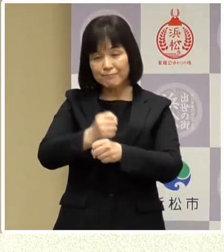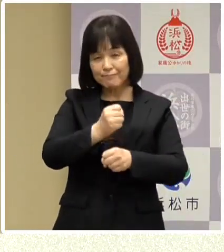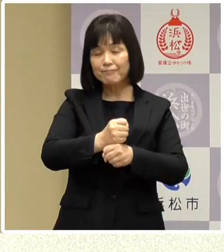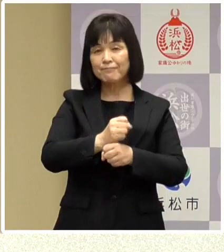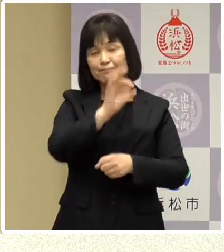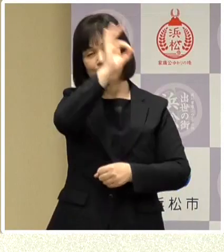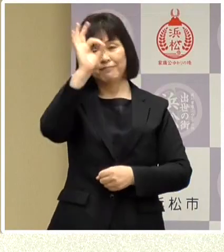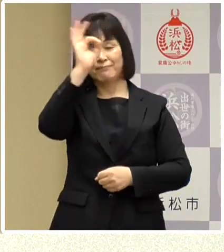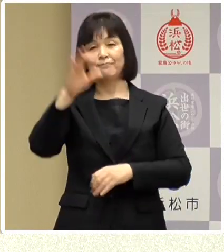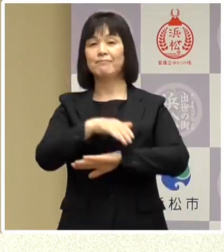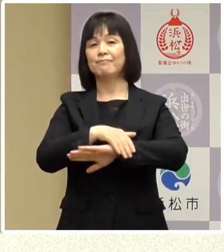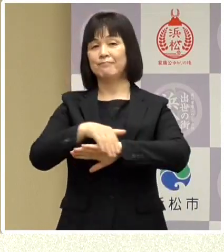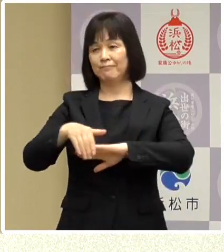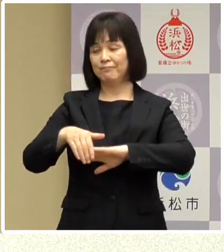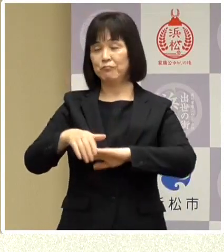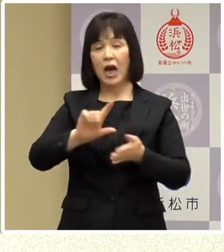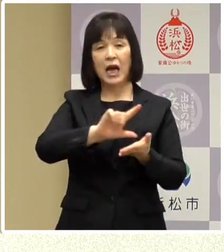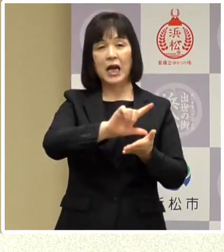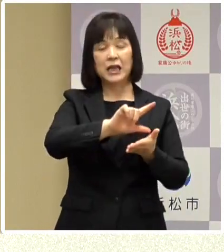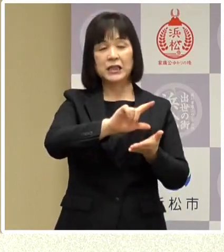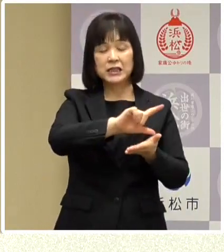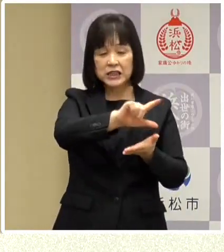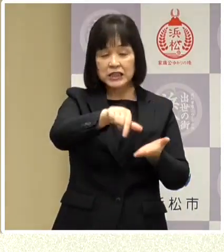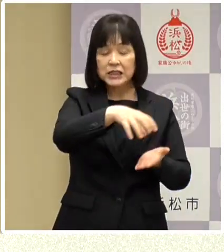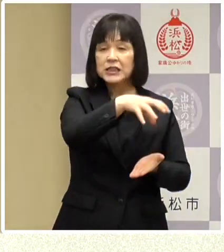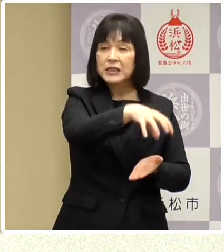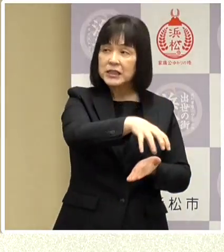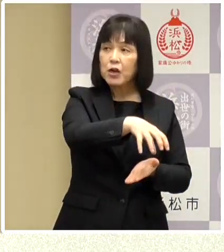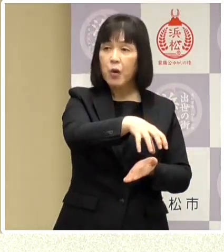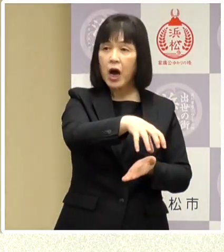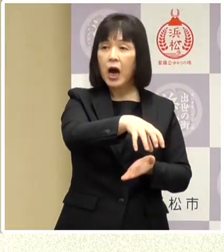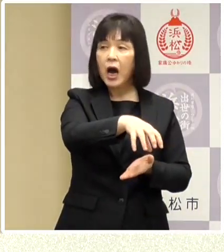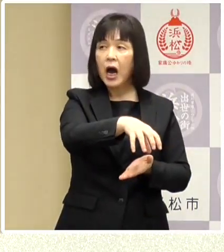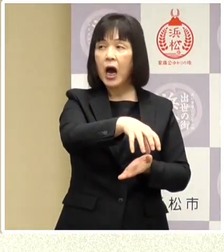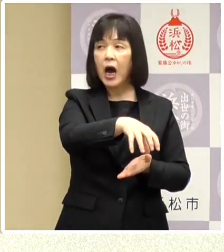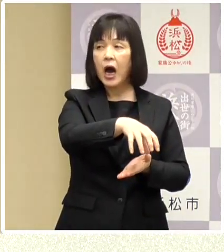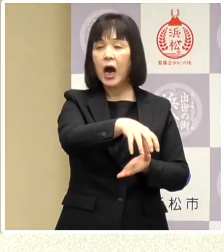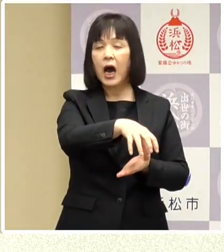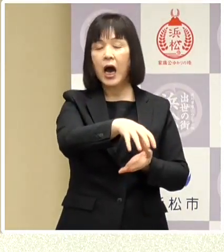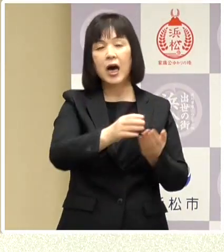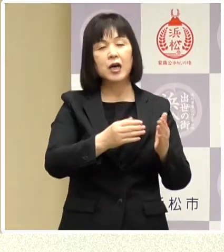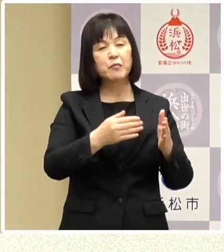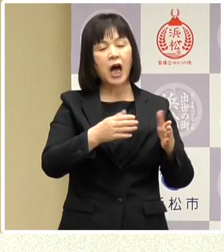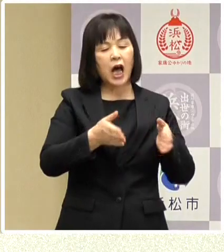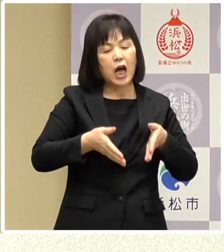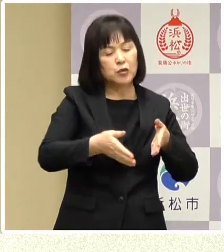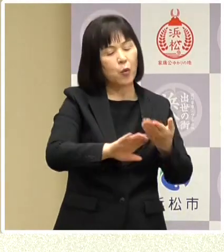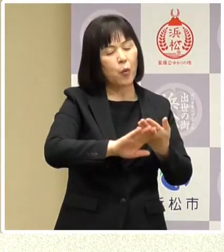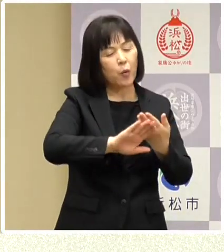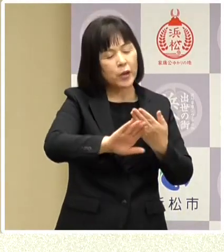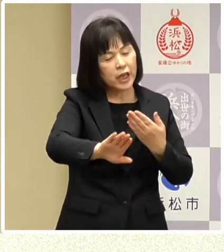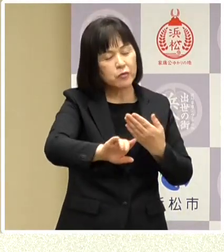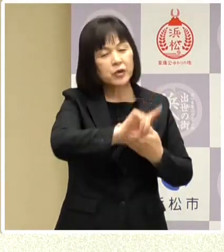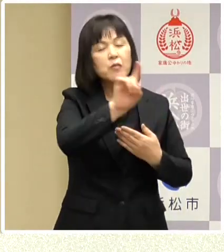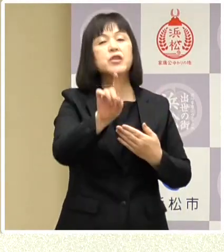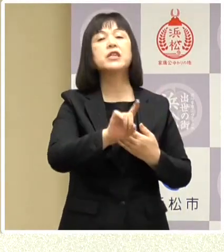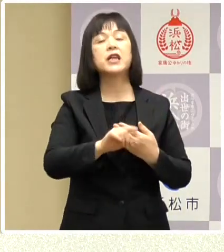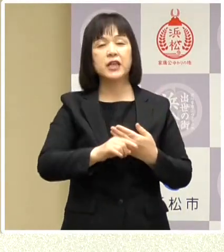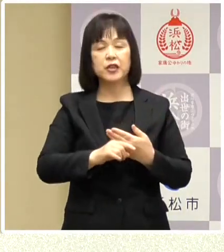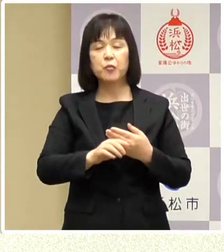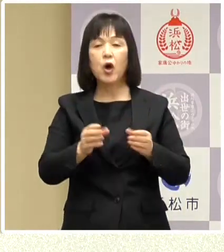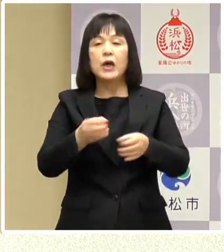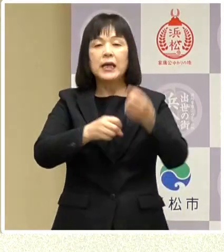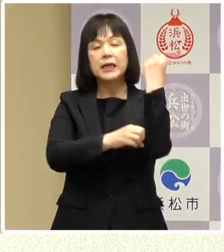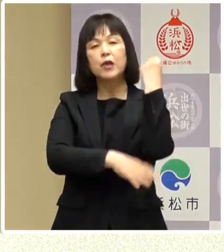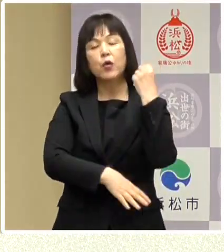。で一部の場所ではですね、ちょっと取れないところ出るかもしれませんけれども、基本的には両サイドから